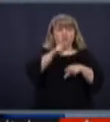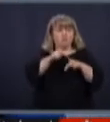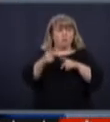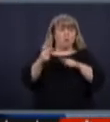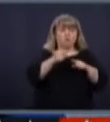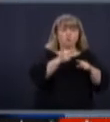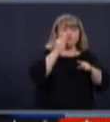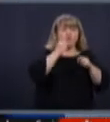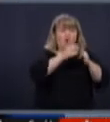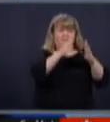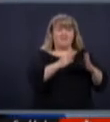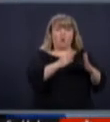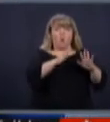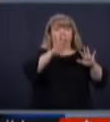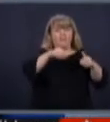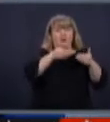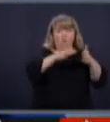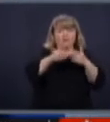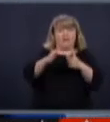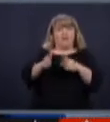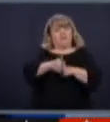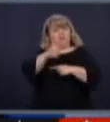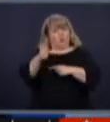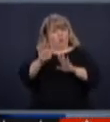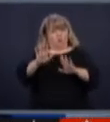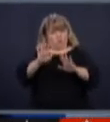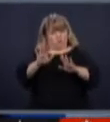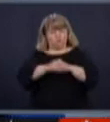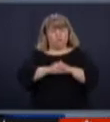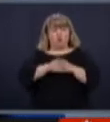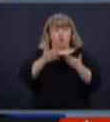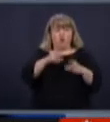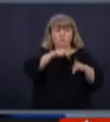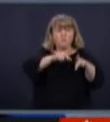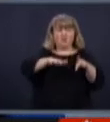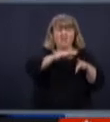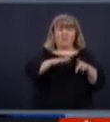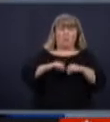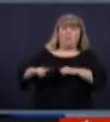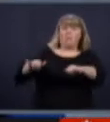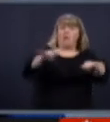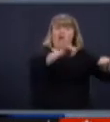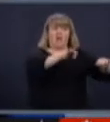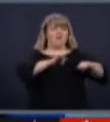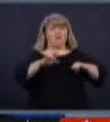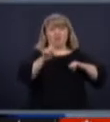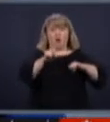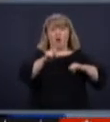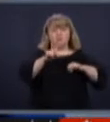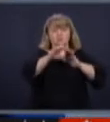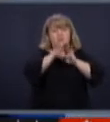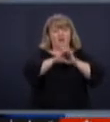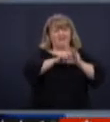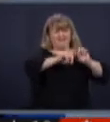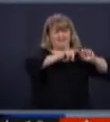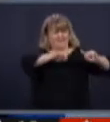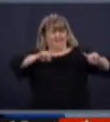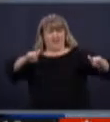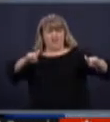la repartir, ça, c'est une autre chose. Puis là, on fait face à une population qui n'est pas homogène. Hein. Je veux dire, il y a des craintifs, des gens qui n'ont pas assez